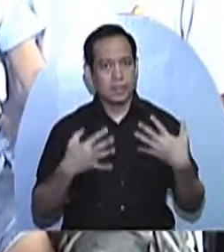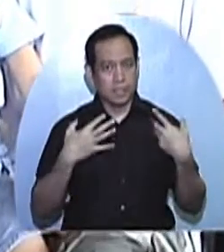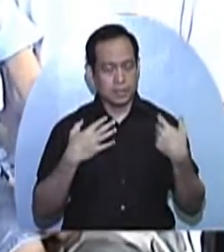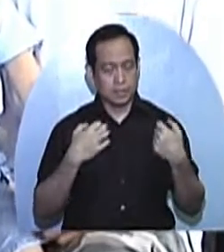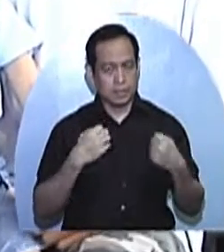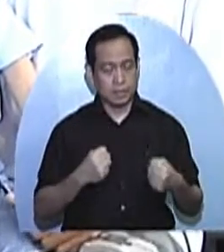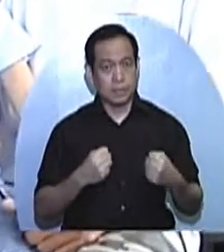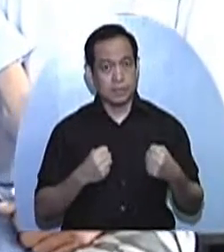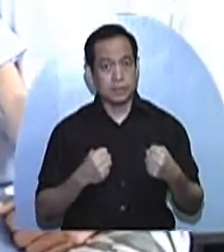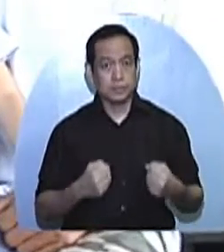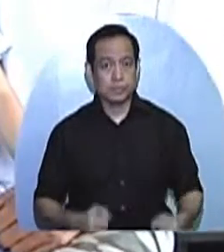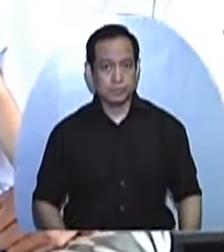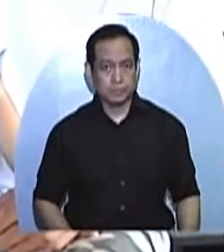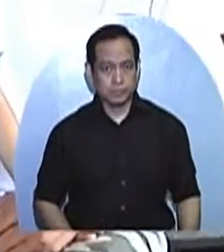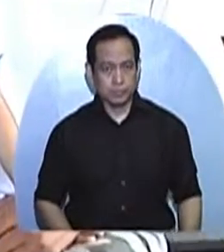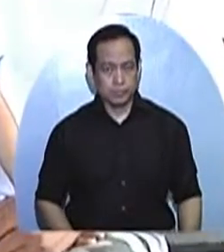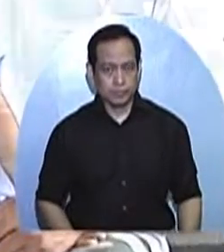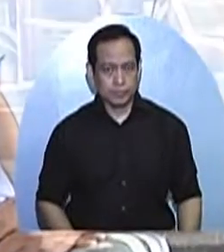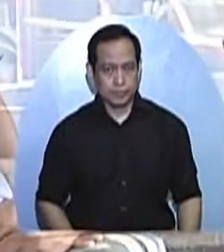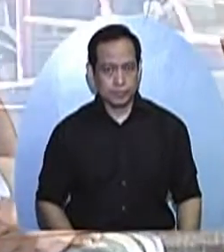bata. Ayun, sa ngayon,